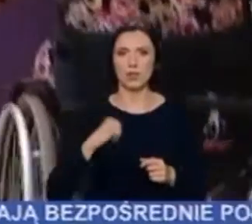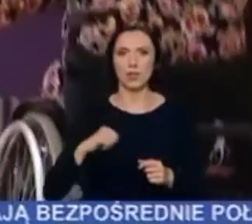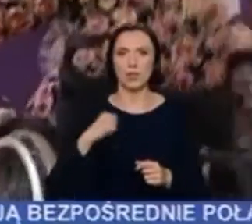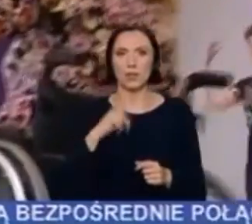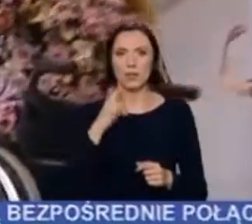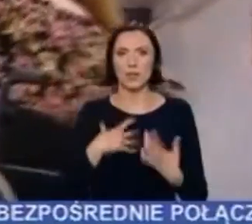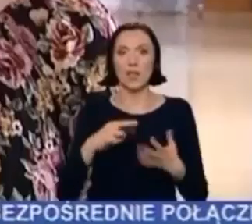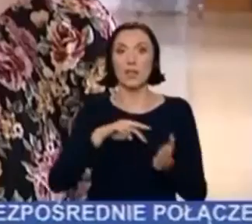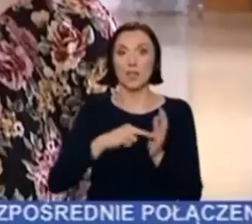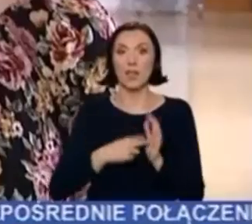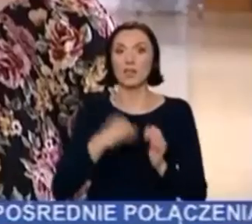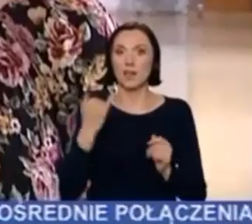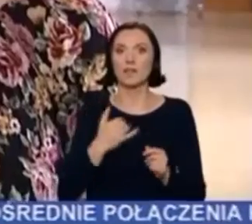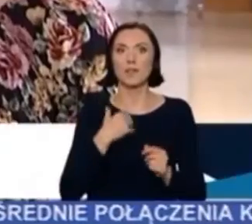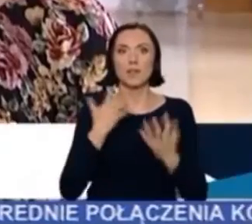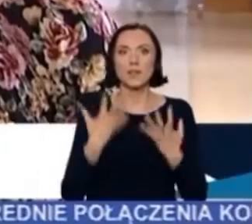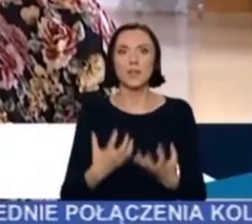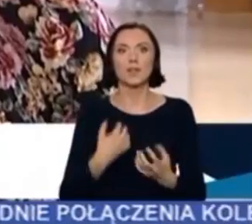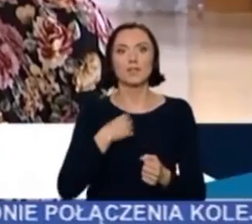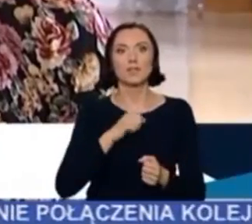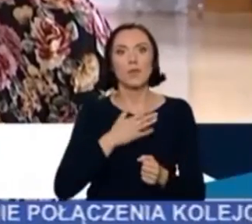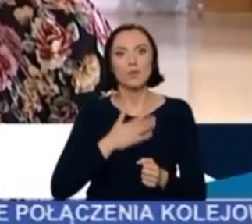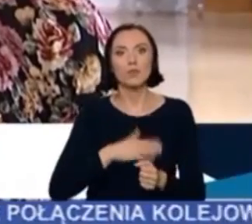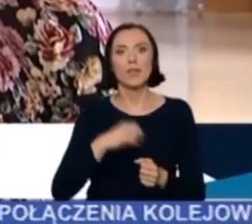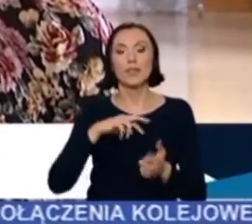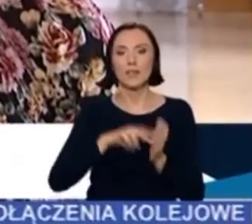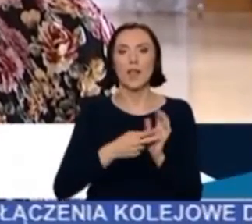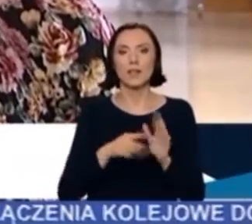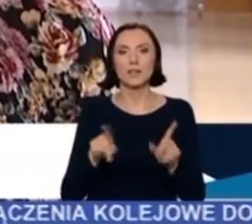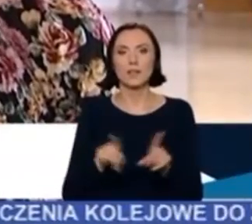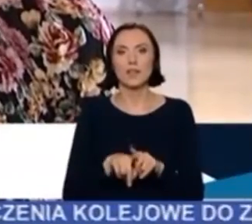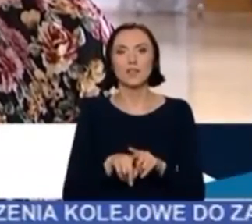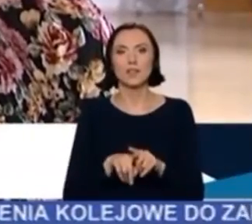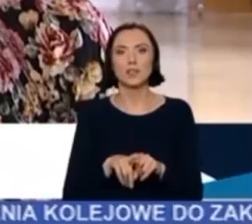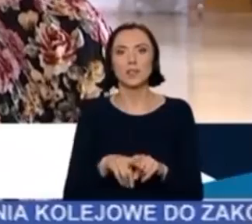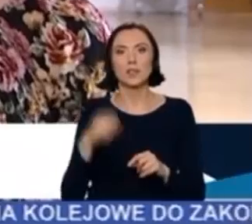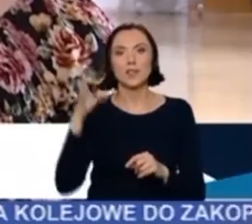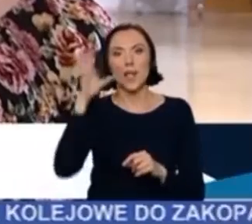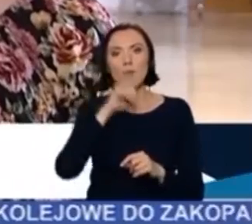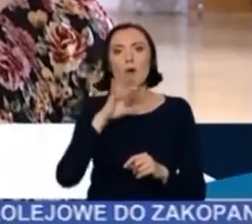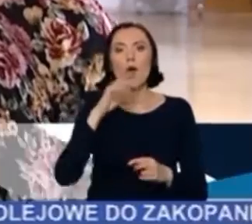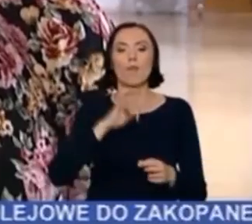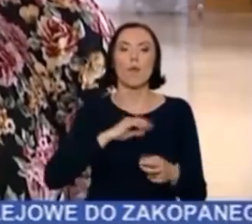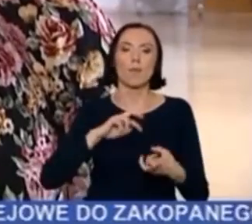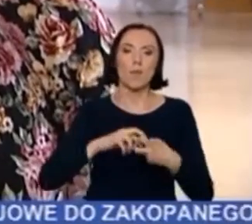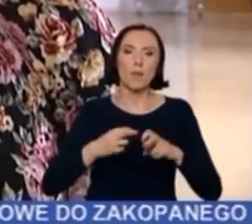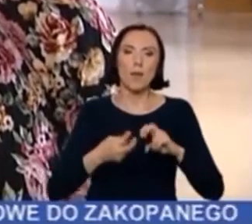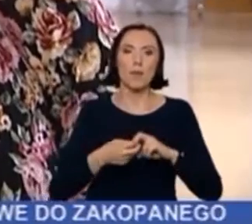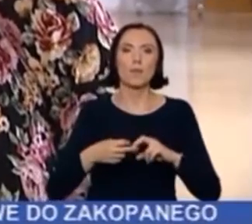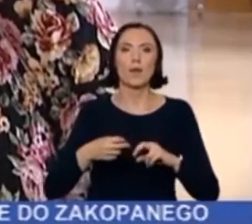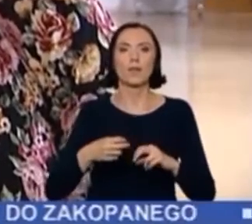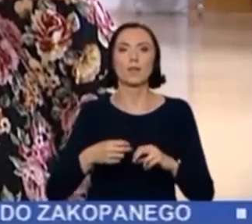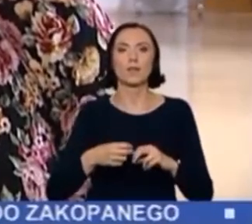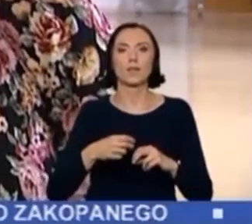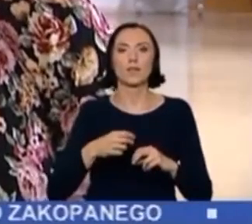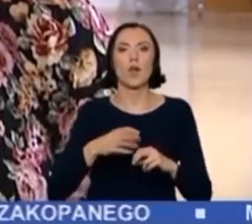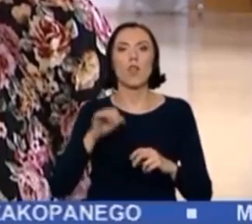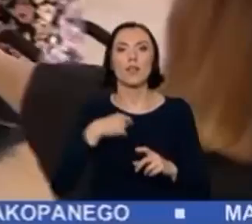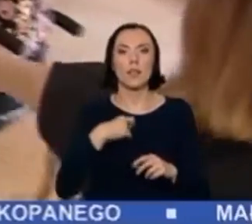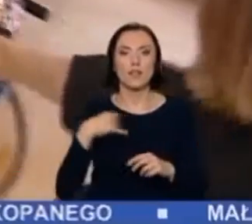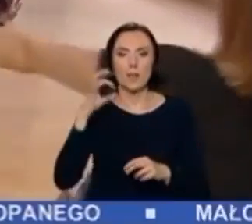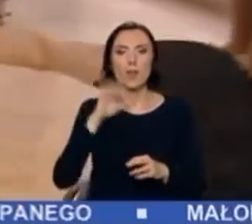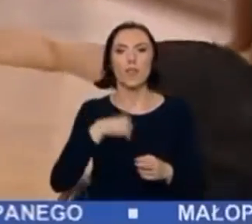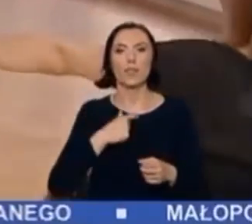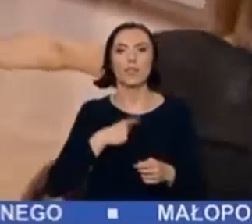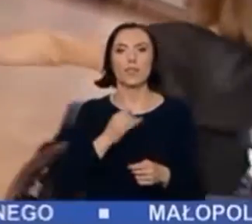czekałam. Taniec zawsze był moją pasją. I taniec też pozwala mi zapomnieć o problemach, o tym, że jestem